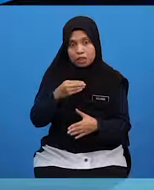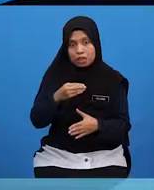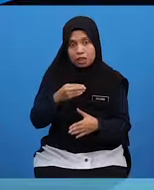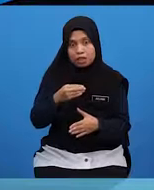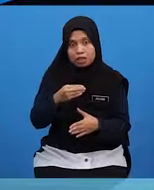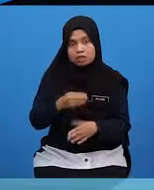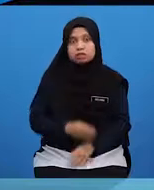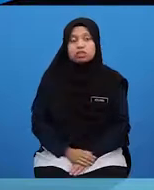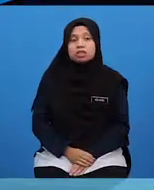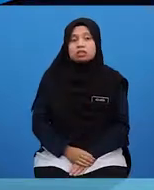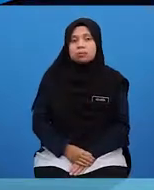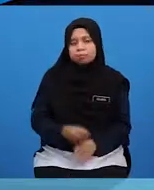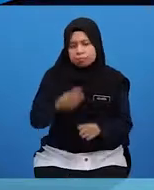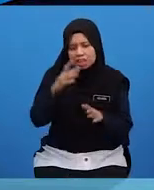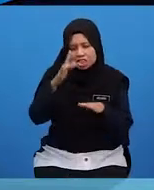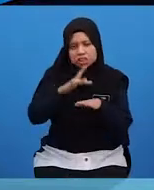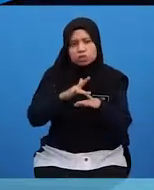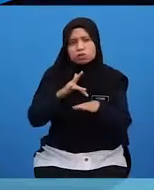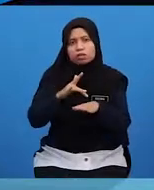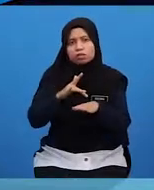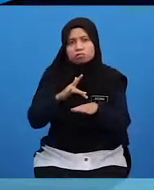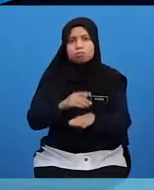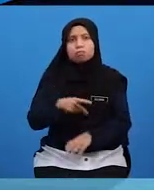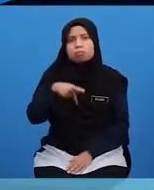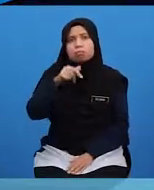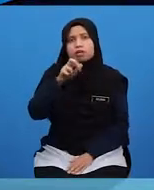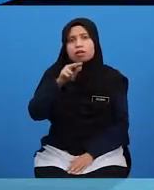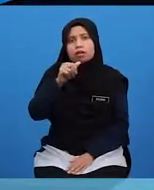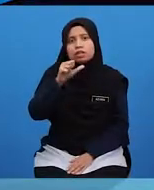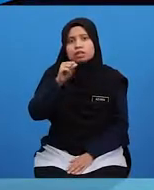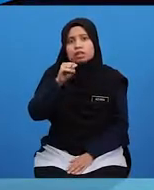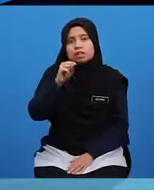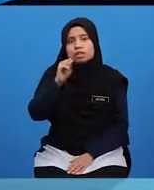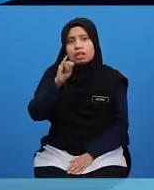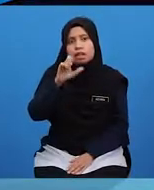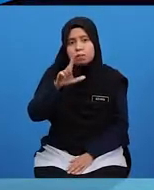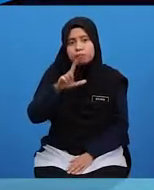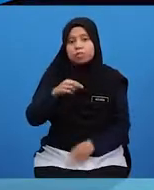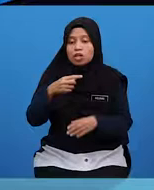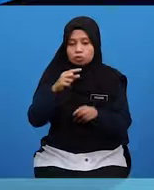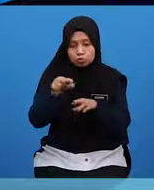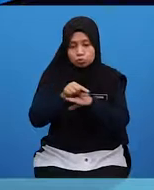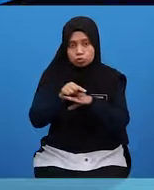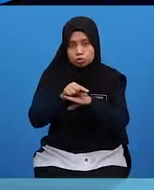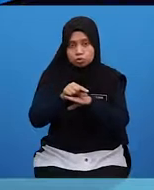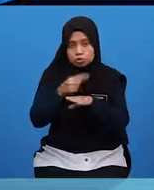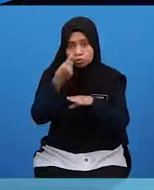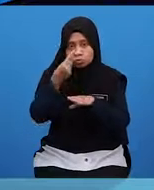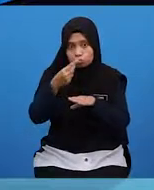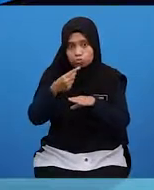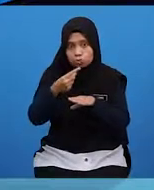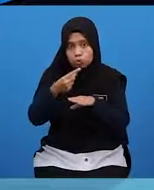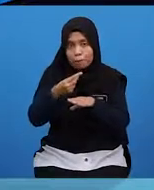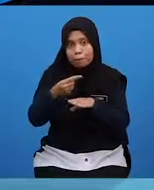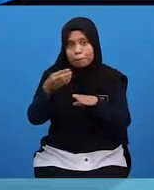iaitu turut dikenali sebagai parafin. Lilin putih digunakan sebagai penghalang